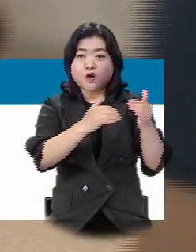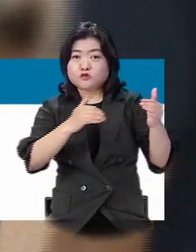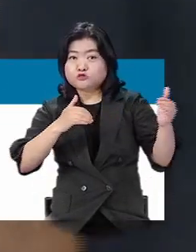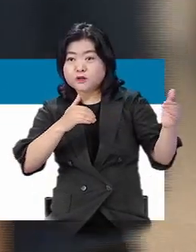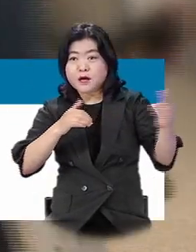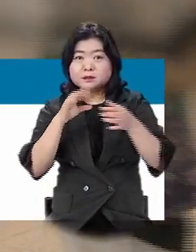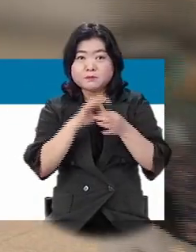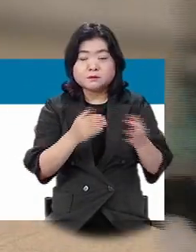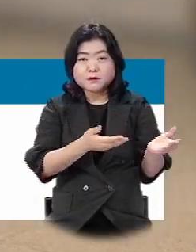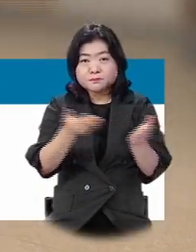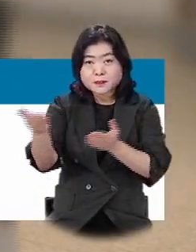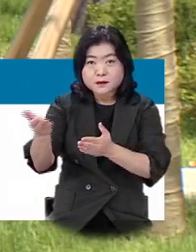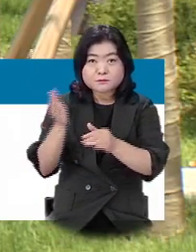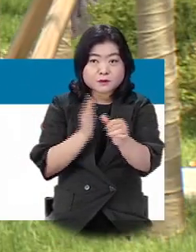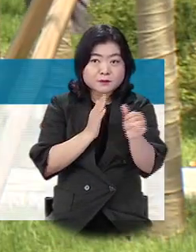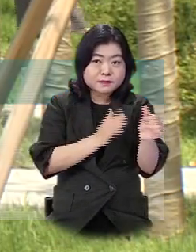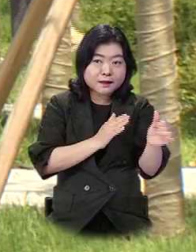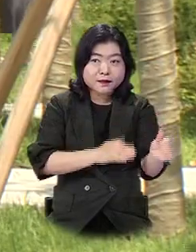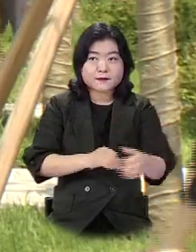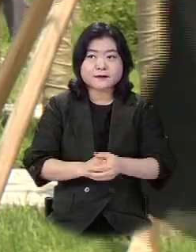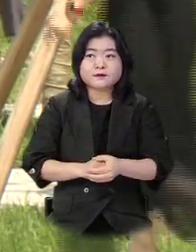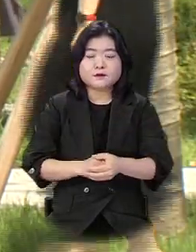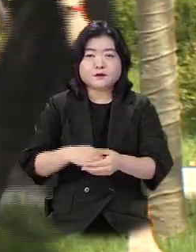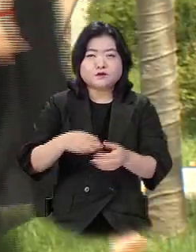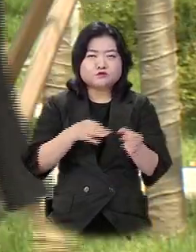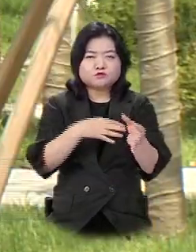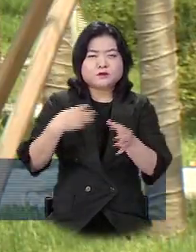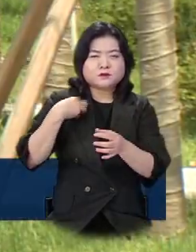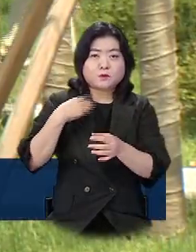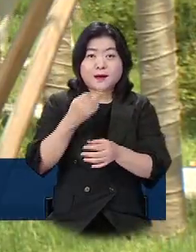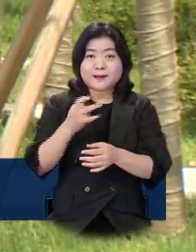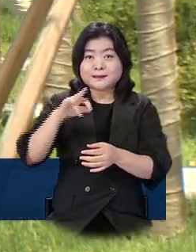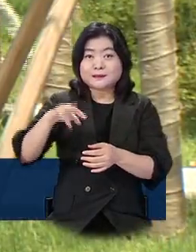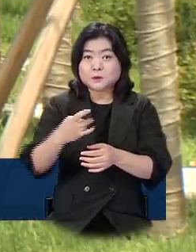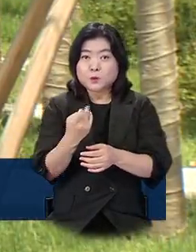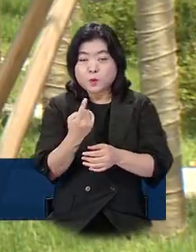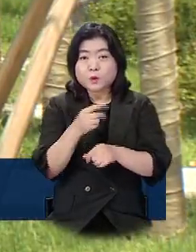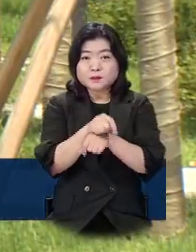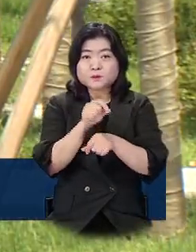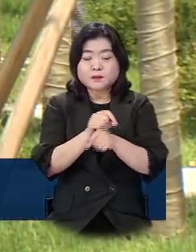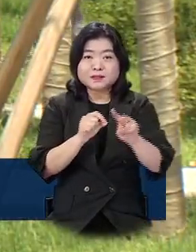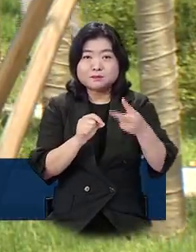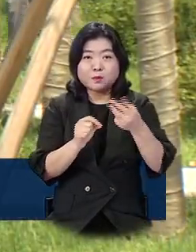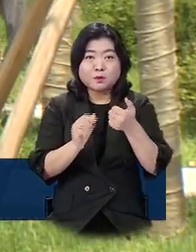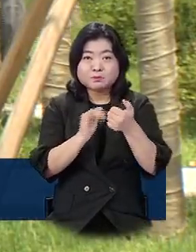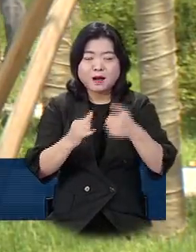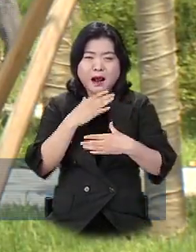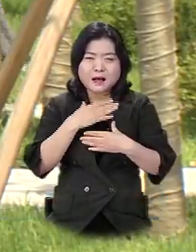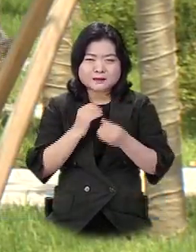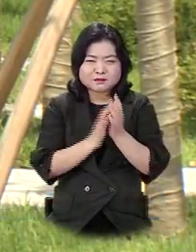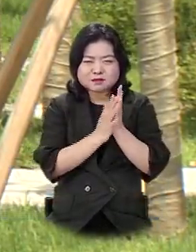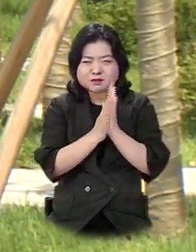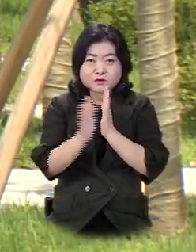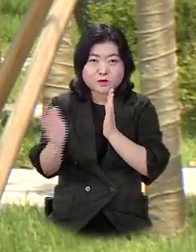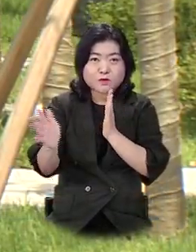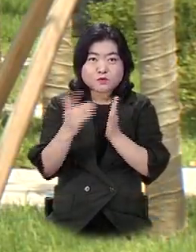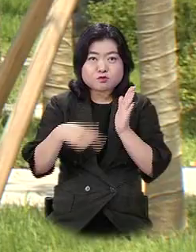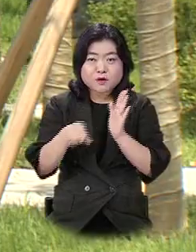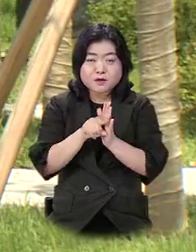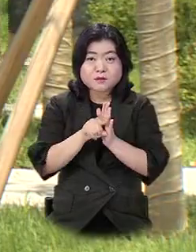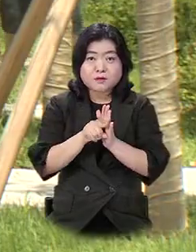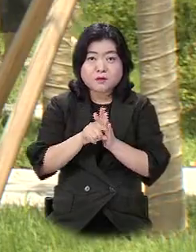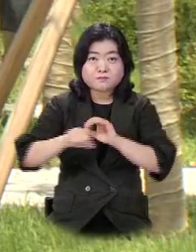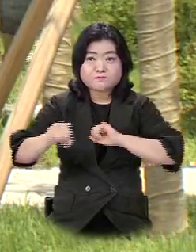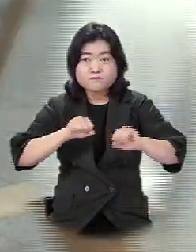입장 부탁드리겠습니다. 주최 측과 엑스코 직원 250여 명이 안전 질서 유지에 나섰지만 4천여 명의